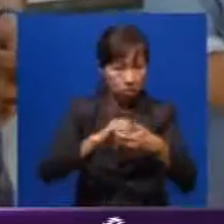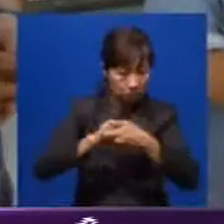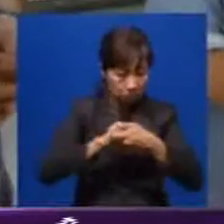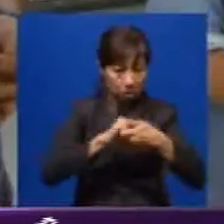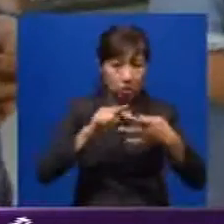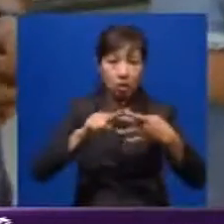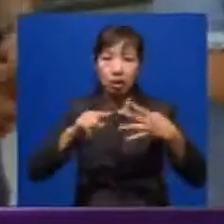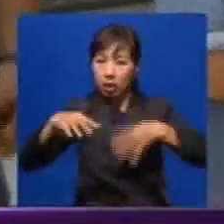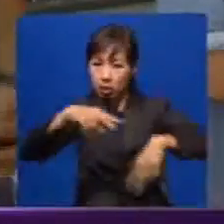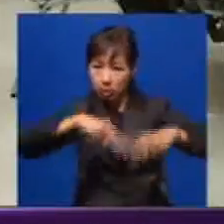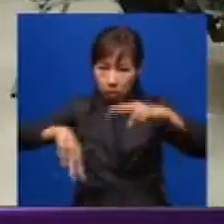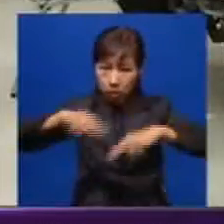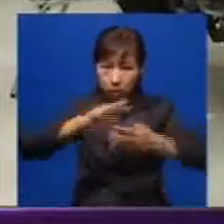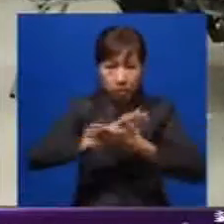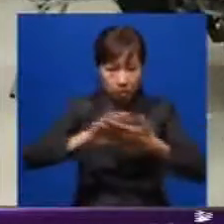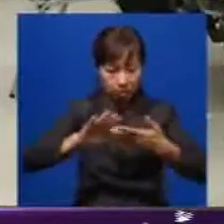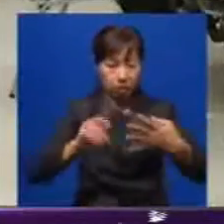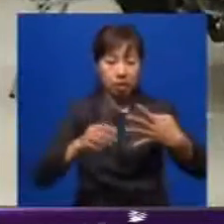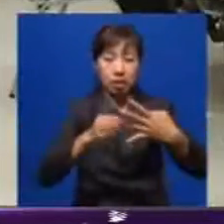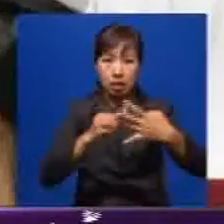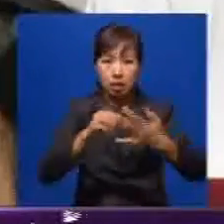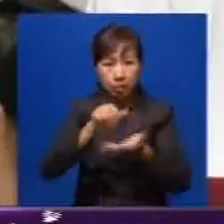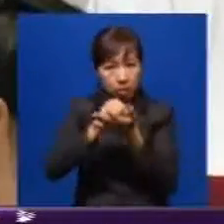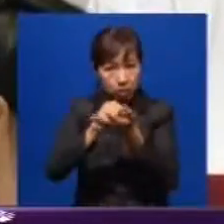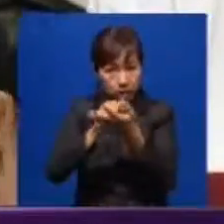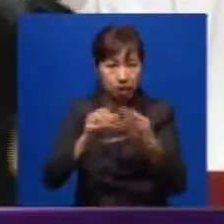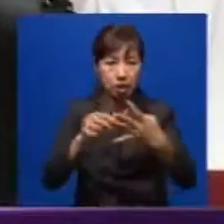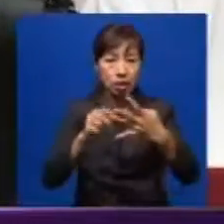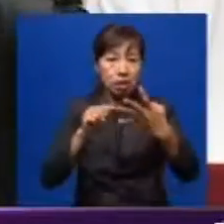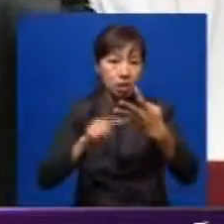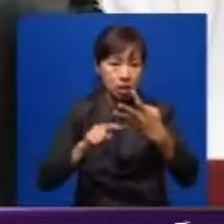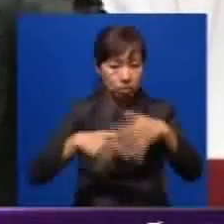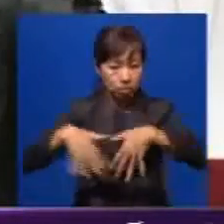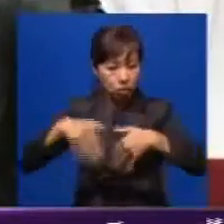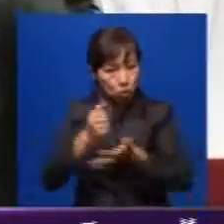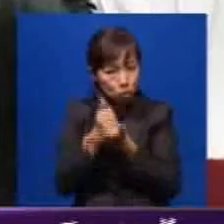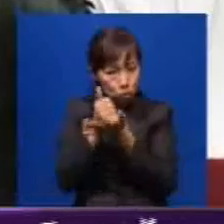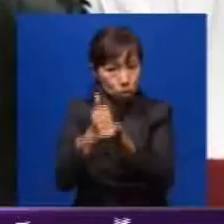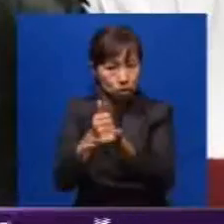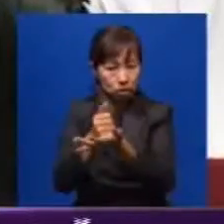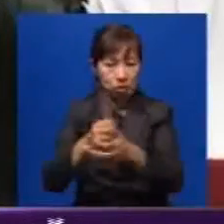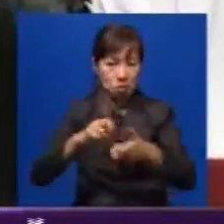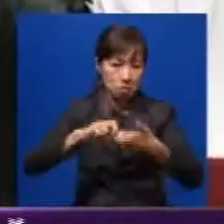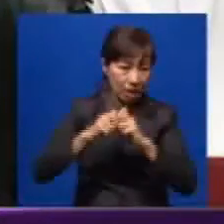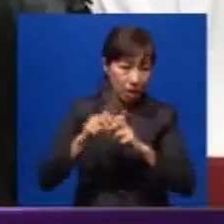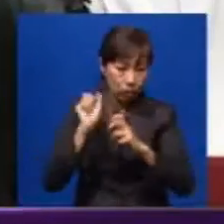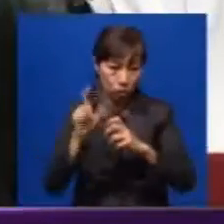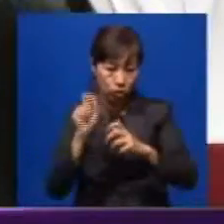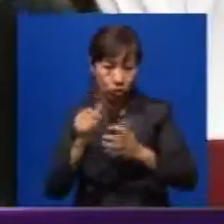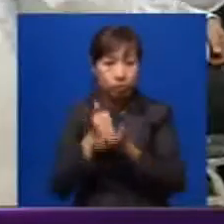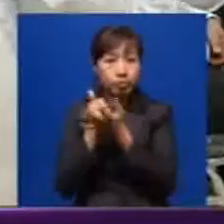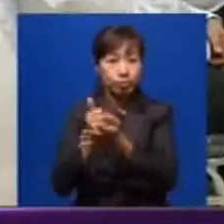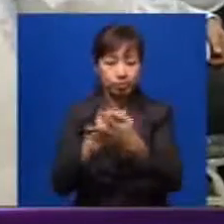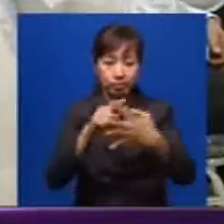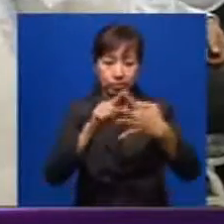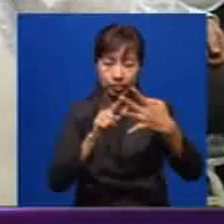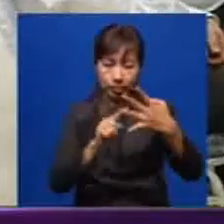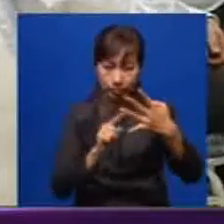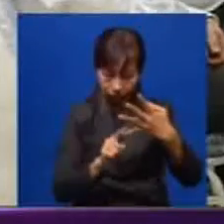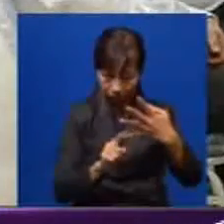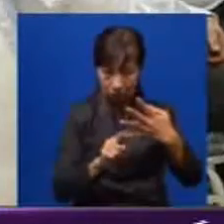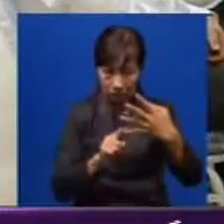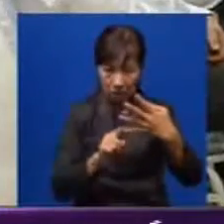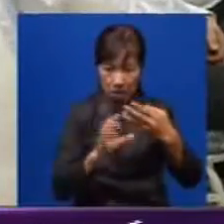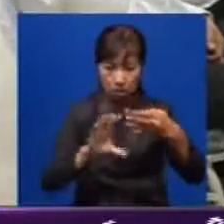สงบเรียบร้อยการให้บริการประชาชนและก็การให้ความช่วยเหลือประชาชนในภาวะเร่งด่วนโดยวางกรอบดำเนินการเอาไ